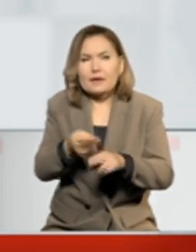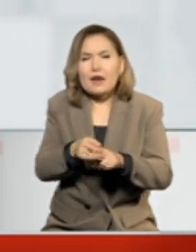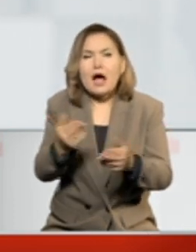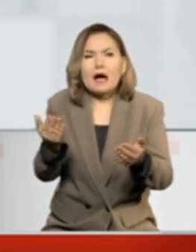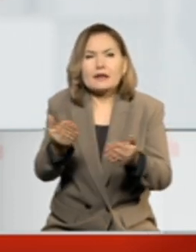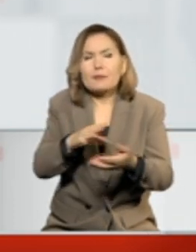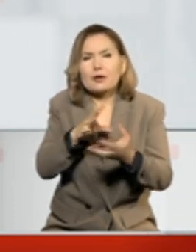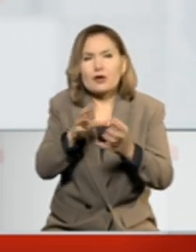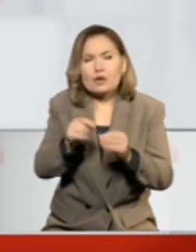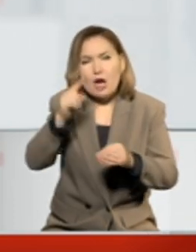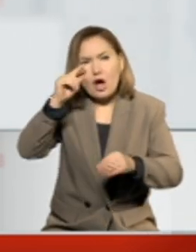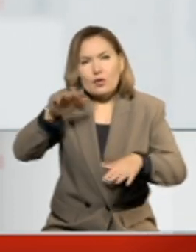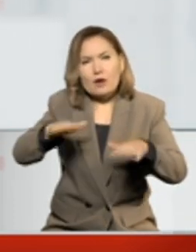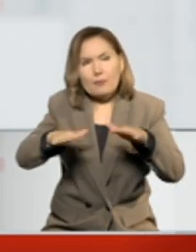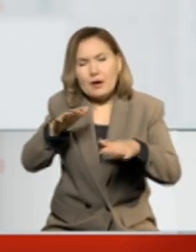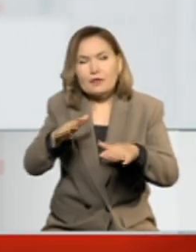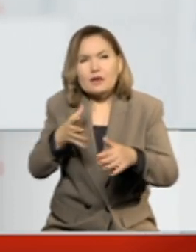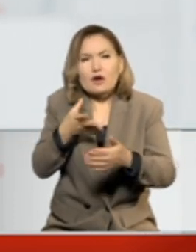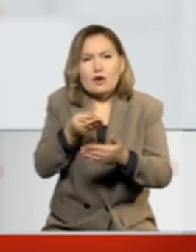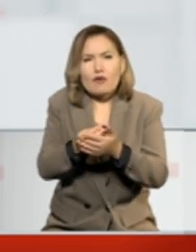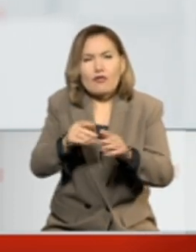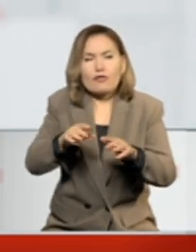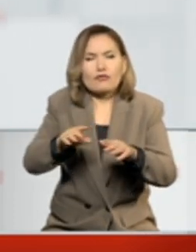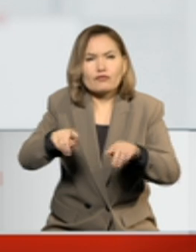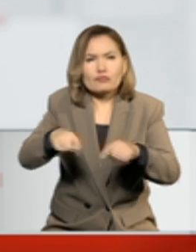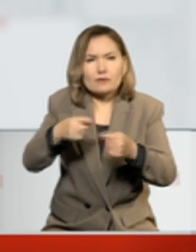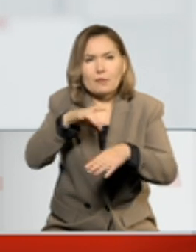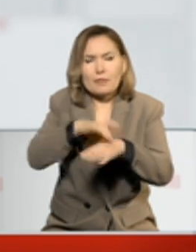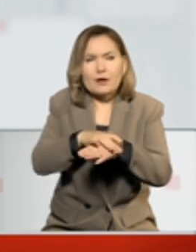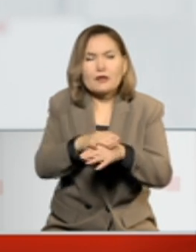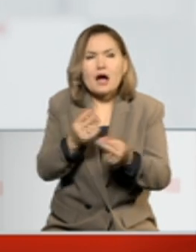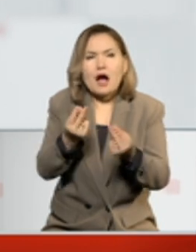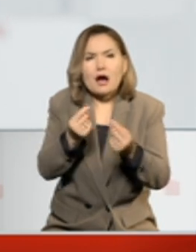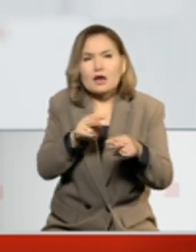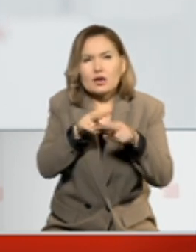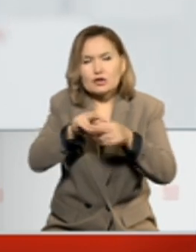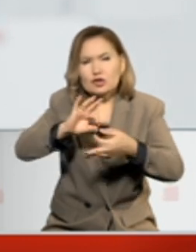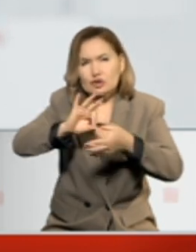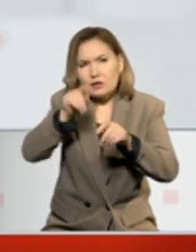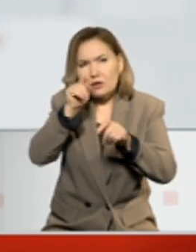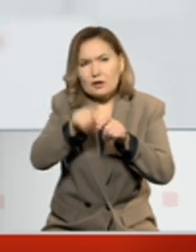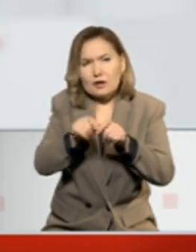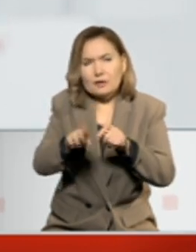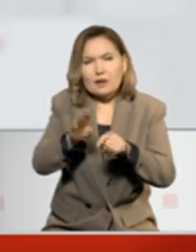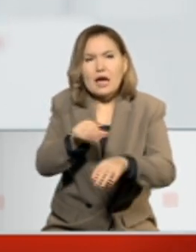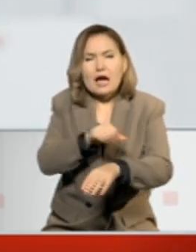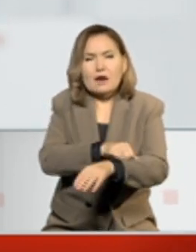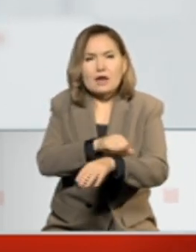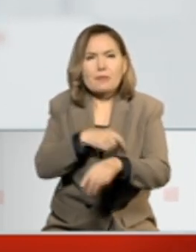азаматтардан қандай да бір күдікті төлем анықталса, қаражаттың қайдан түскені жан-жақты тексеріледі.